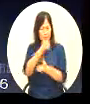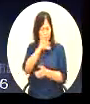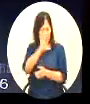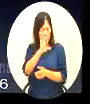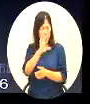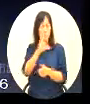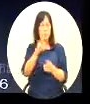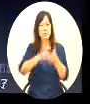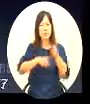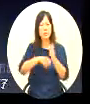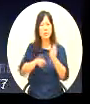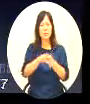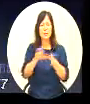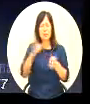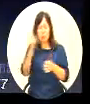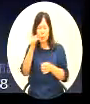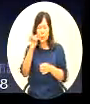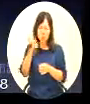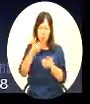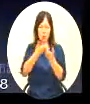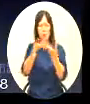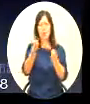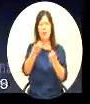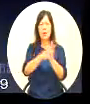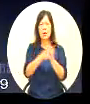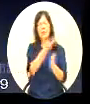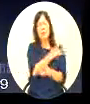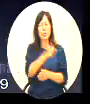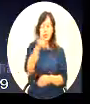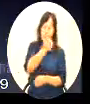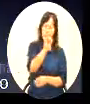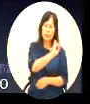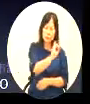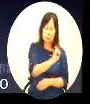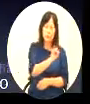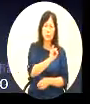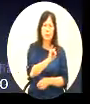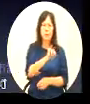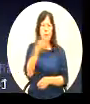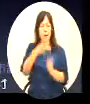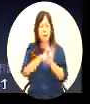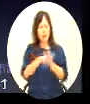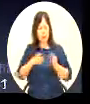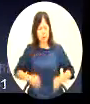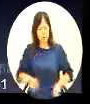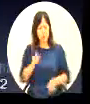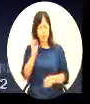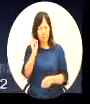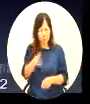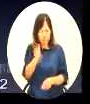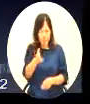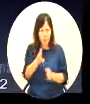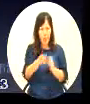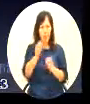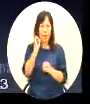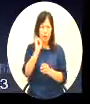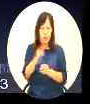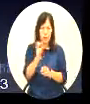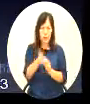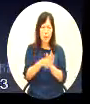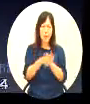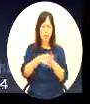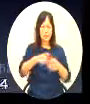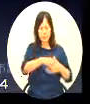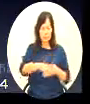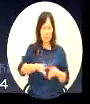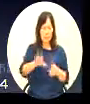它就是一个无性别的厕所，不管你是男生，不管你是女生，或者你穿得很中性，或者你是一个牵着小女孩的